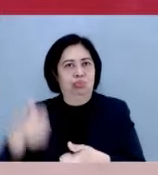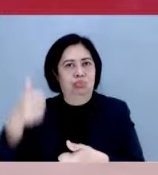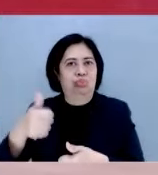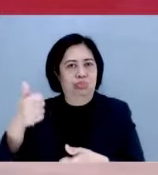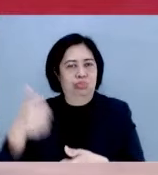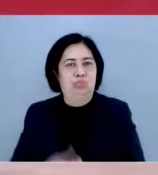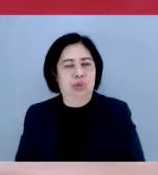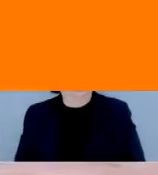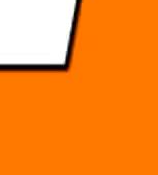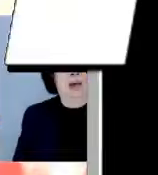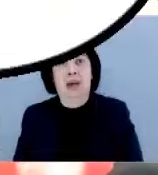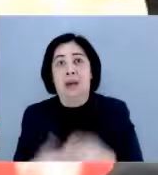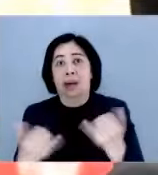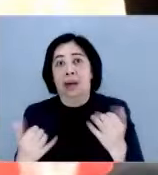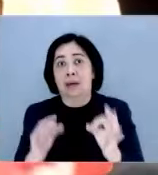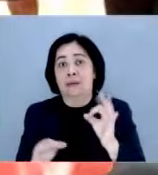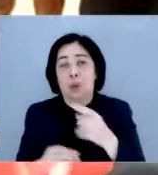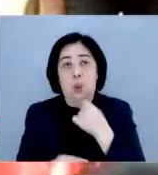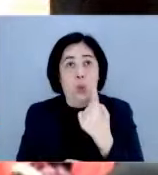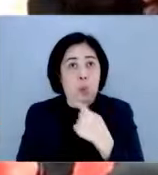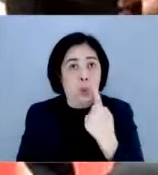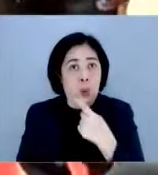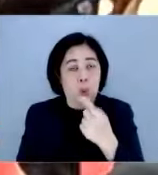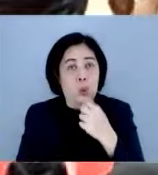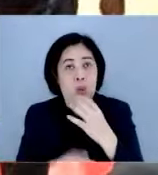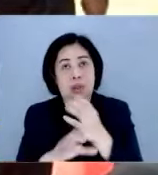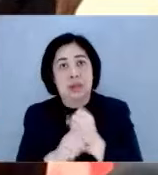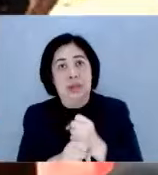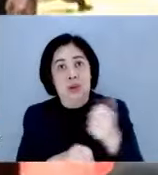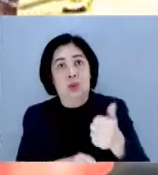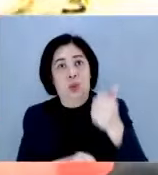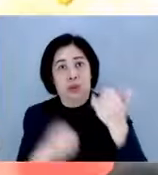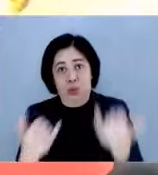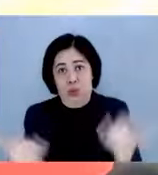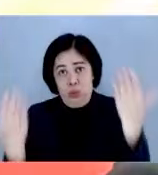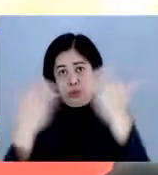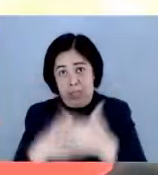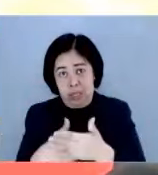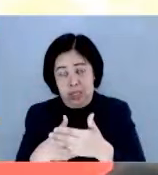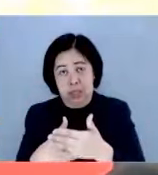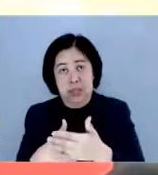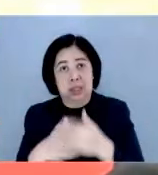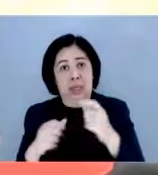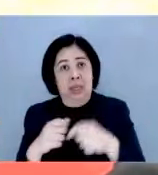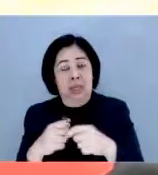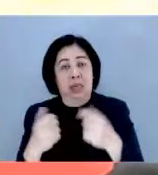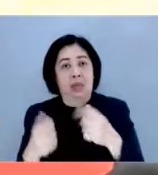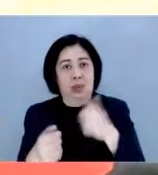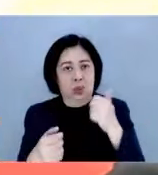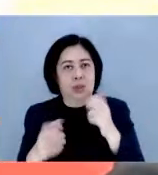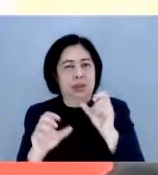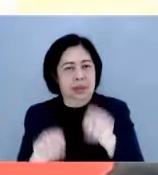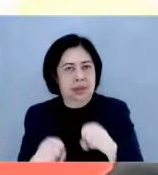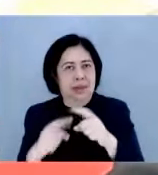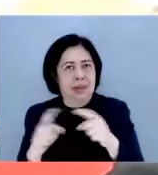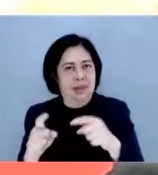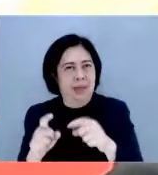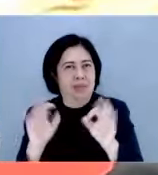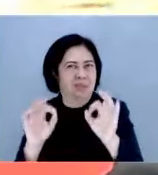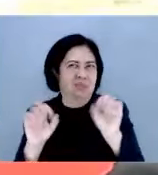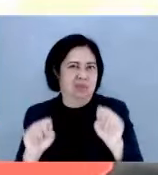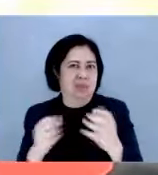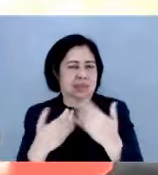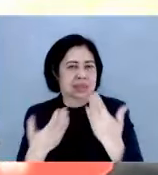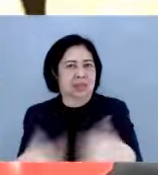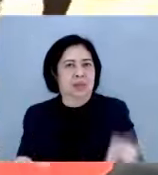Mikey, kung sino nga ang makakakuha ng panalo ngayong gabi at makakuha na ng tulit-tulit, eh kaya na nila o maaari na nilang isara ang